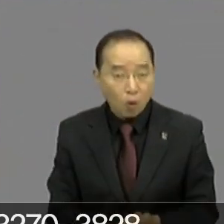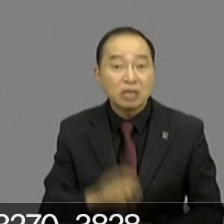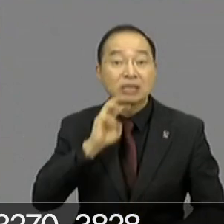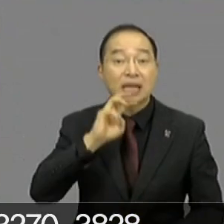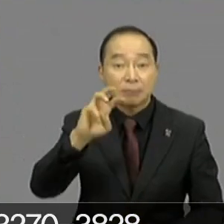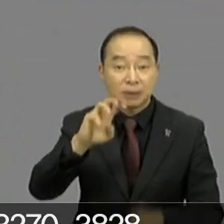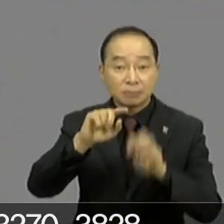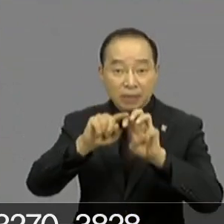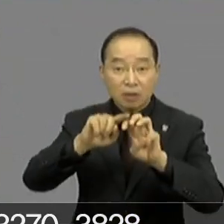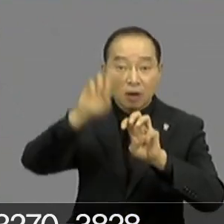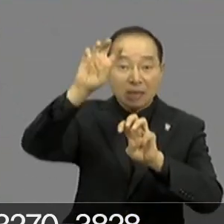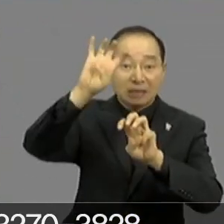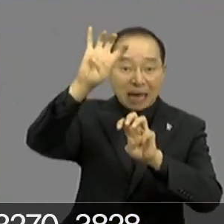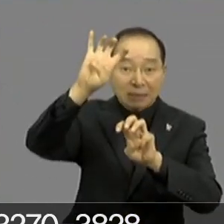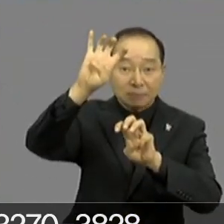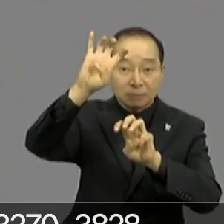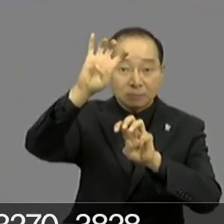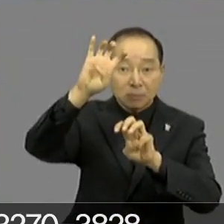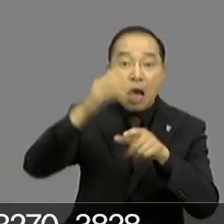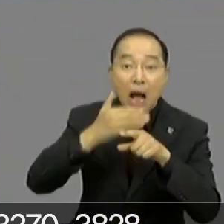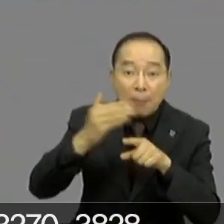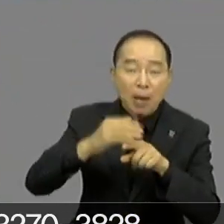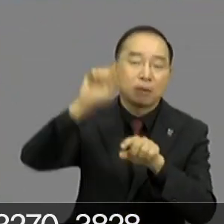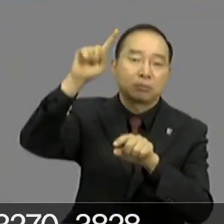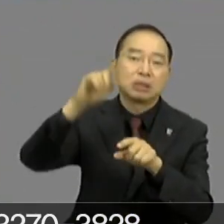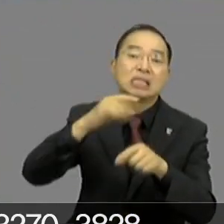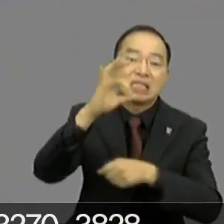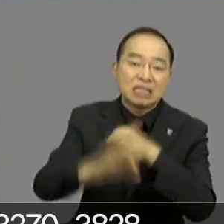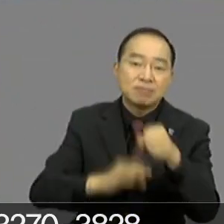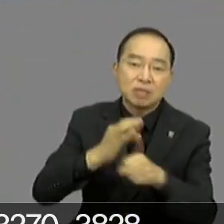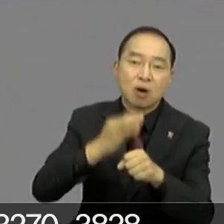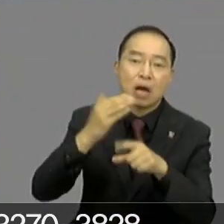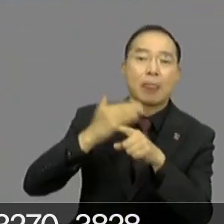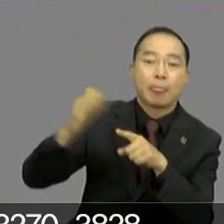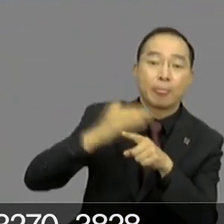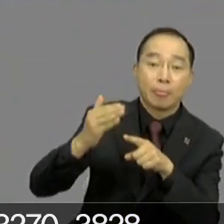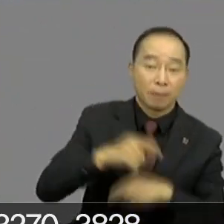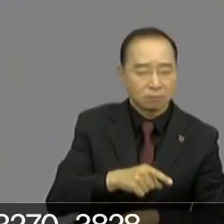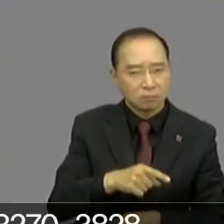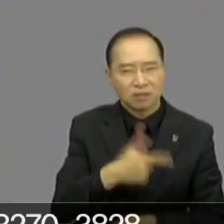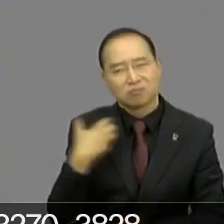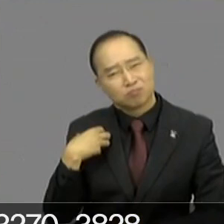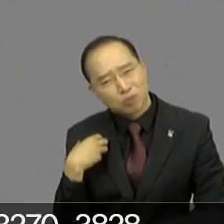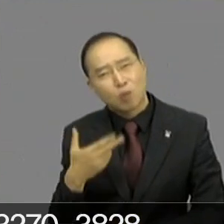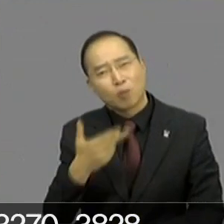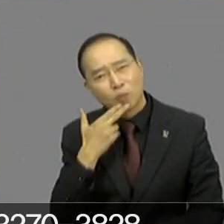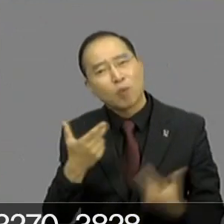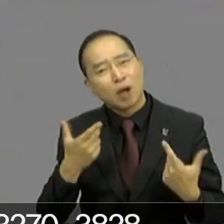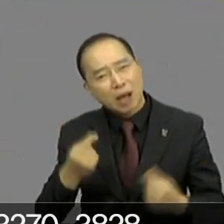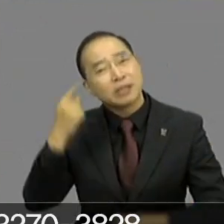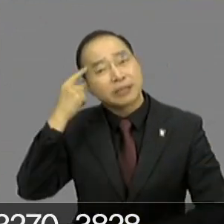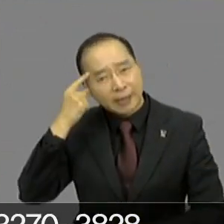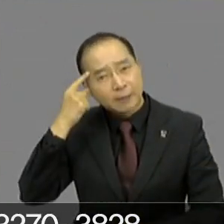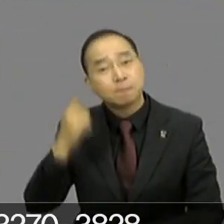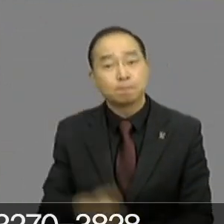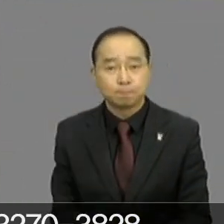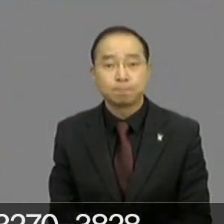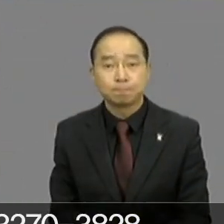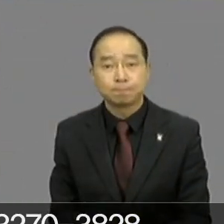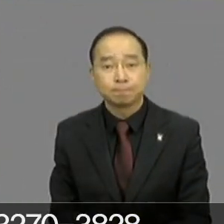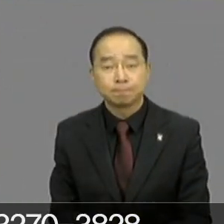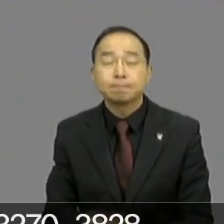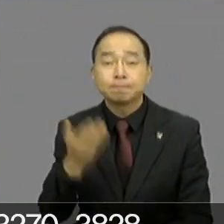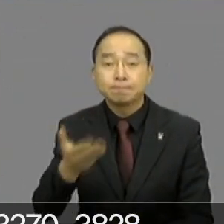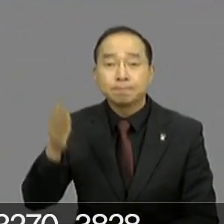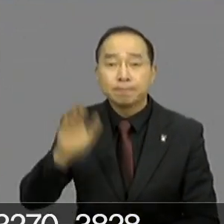40세 까지 10년간 감는 것이기 때문에 이것은 크게 부담이 되지 않을 것으로 그렇게 계산이 되고 있습니다